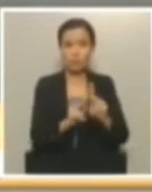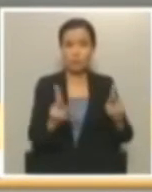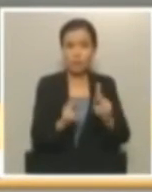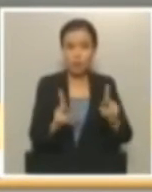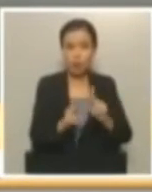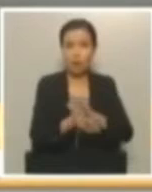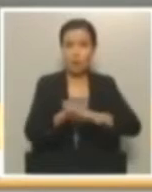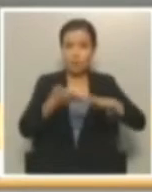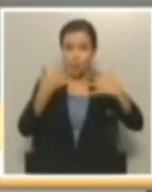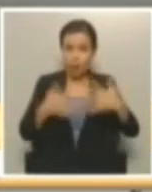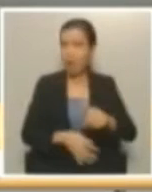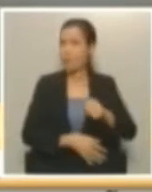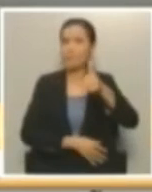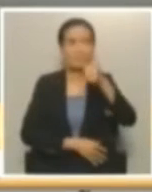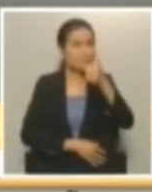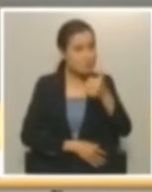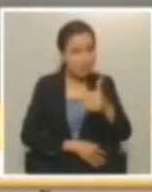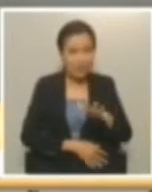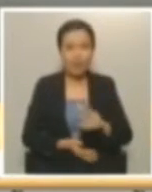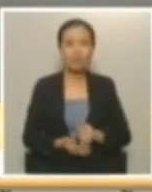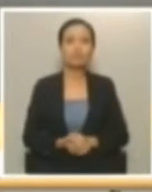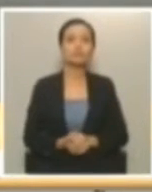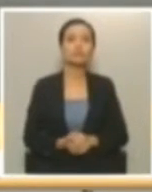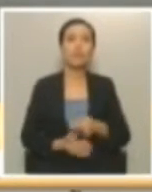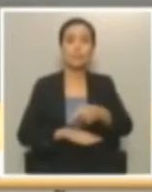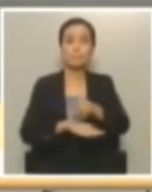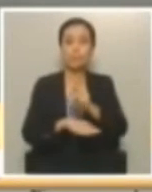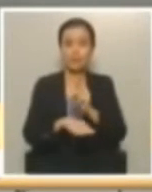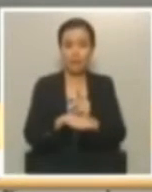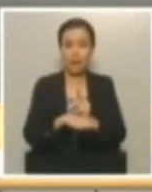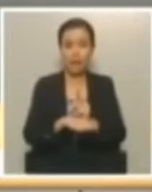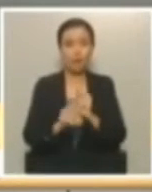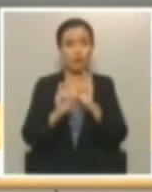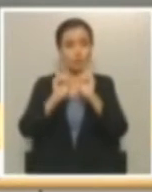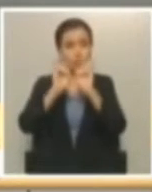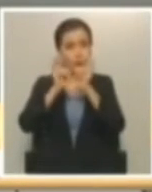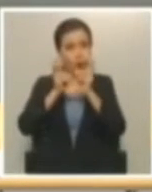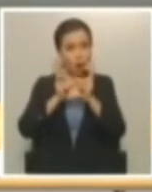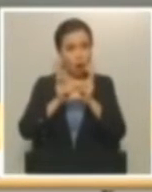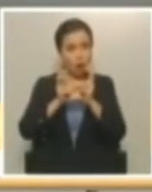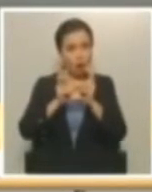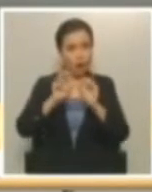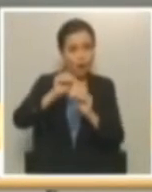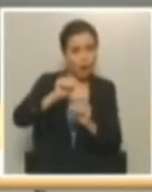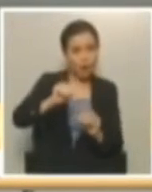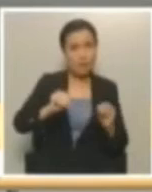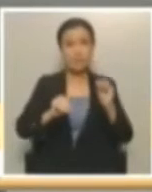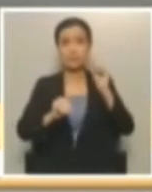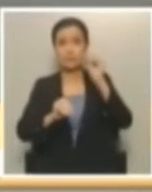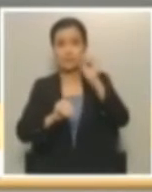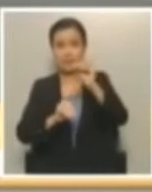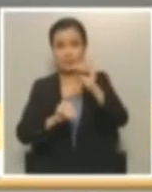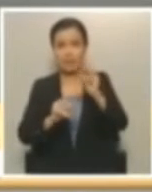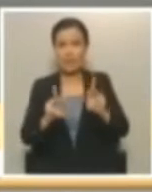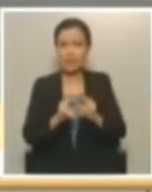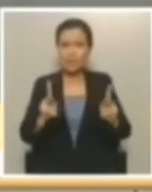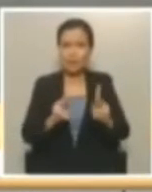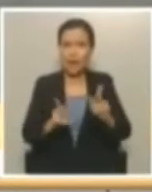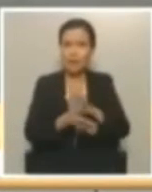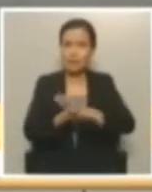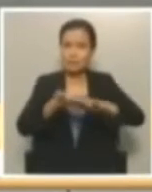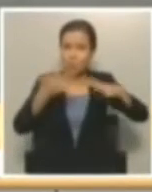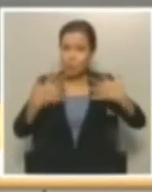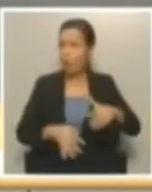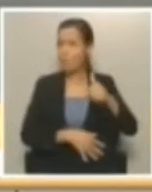ได้อันนี้คือประธานจะไปจัดเอาเรื่องอื่นไปไว้ก่อนที่เรื่องที่กรรมการพิจารณาเสร็จแล้